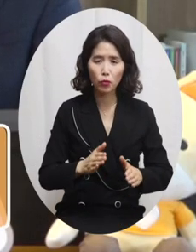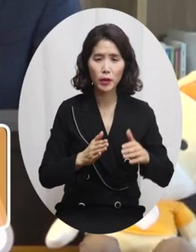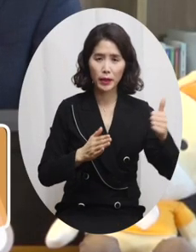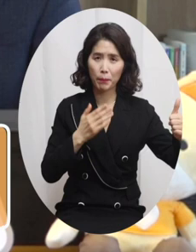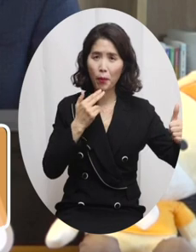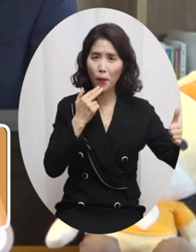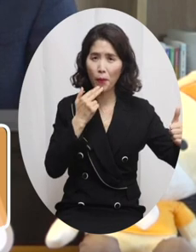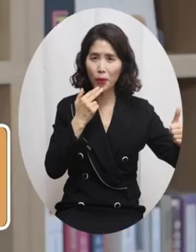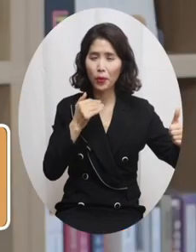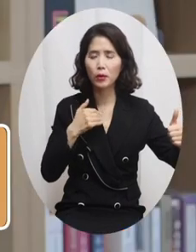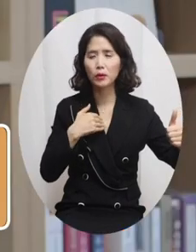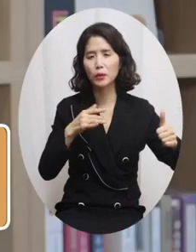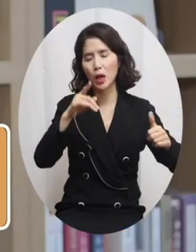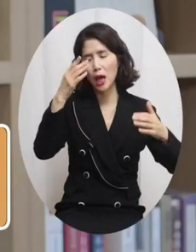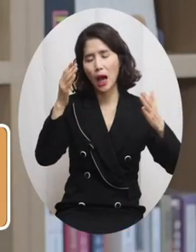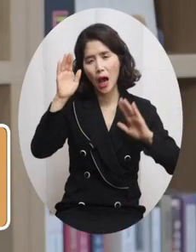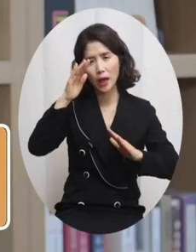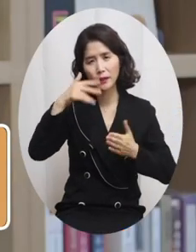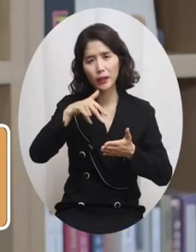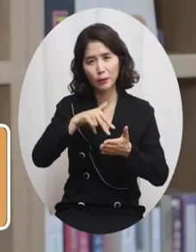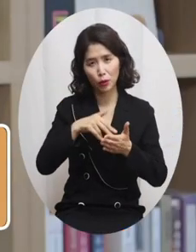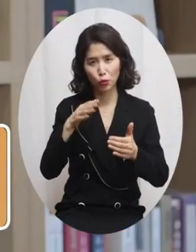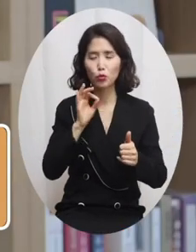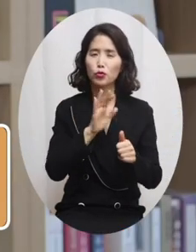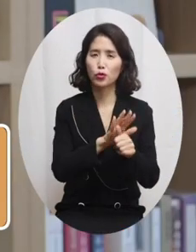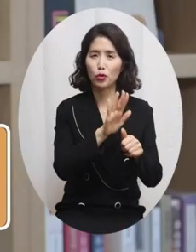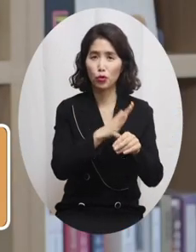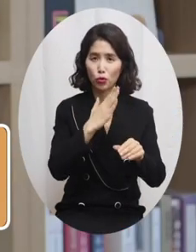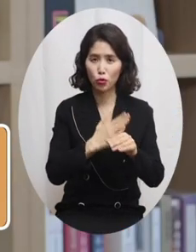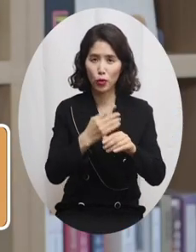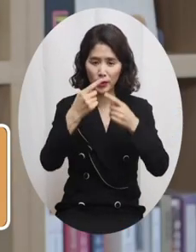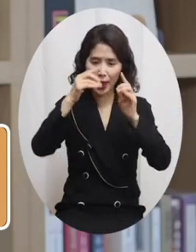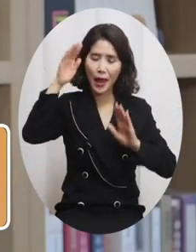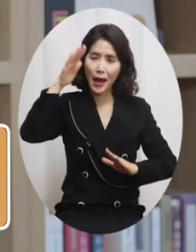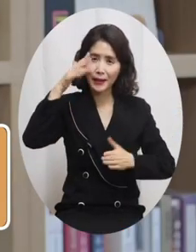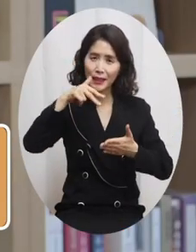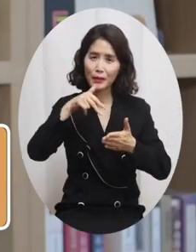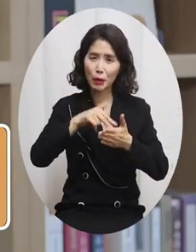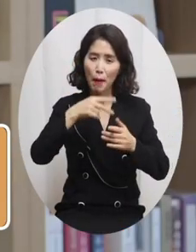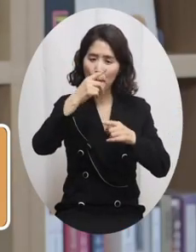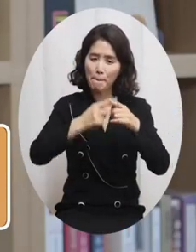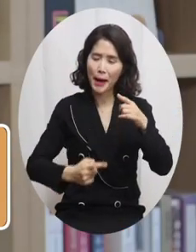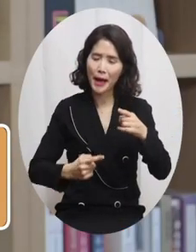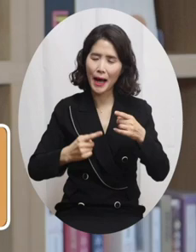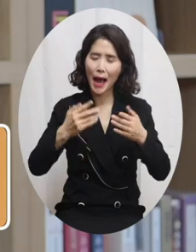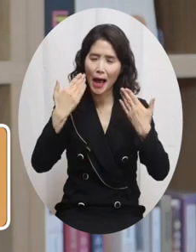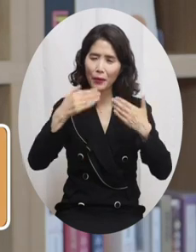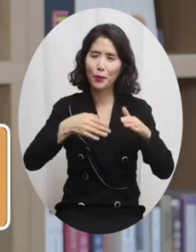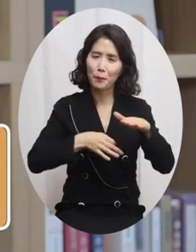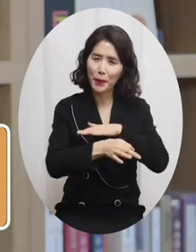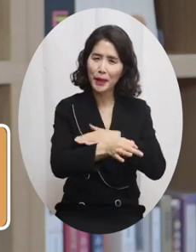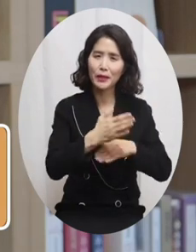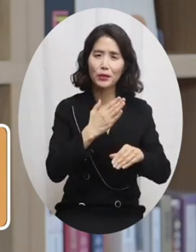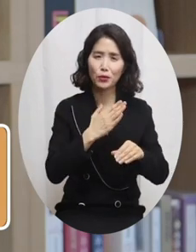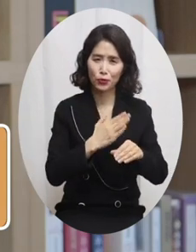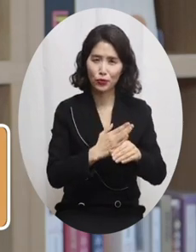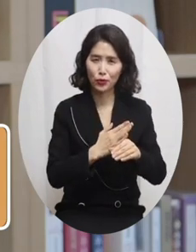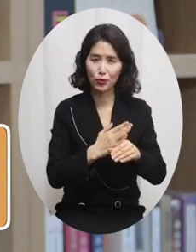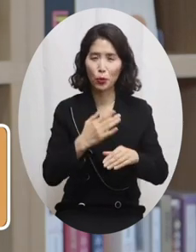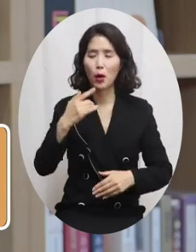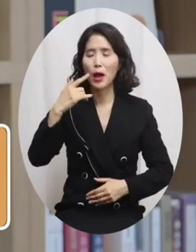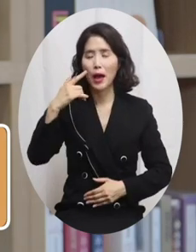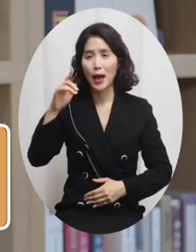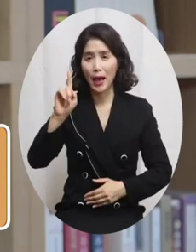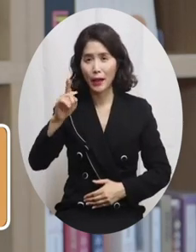비용을 지원해야 되거든요. 아, 학생들도 대학생 반값 등록금을 해서 지금은 사상위까지 가고 환부모까지